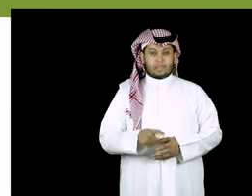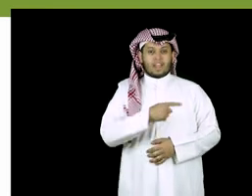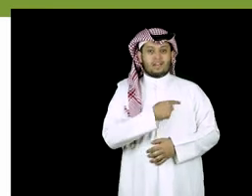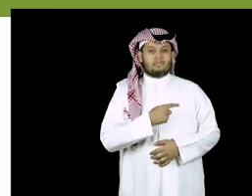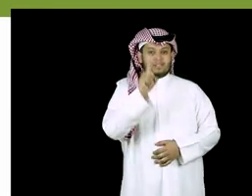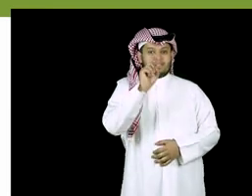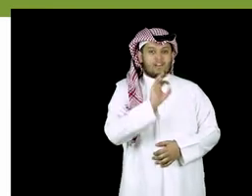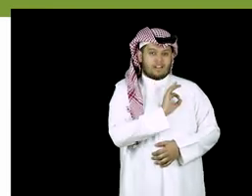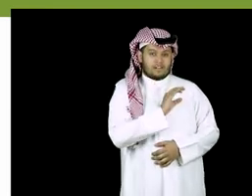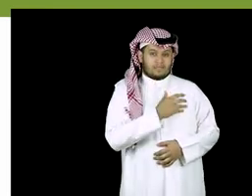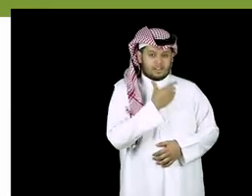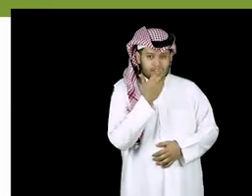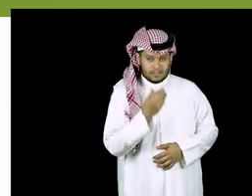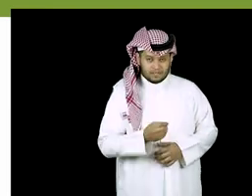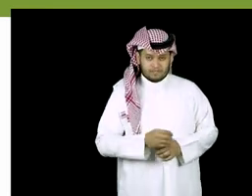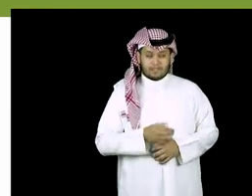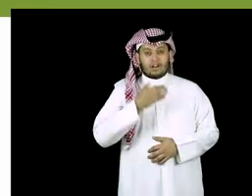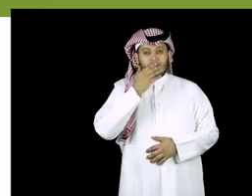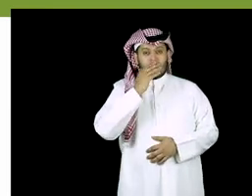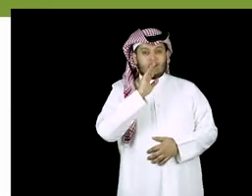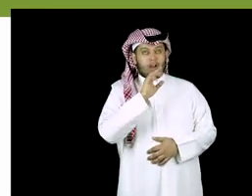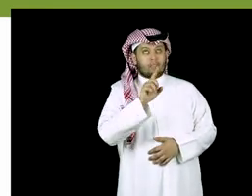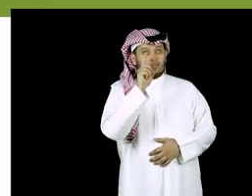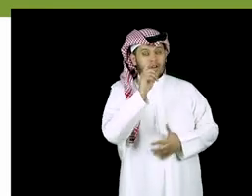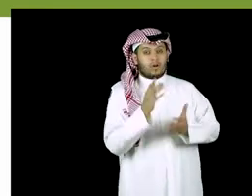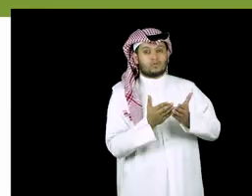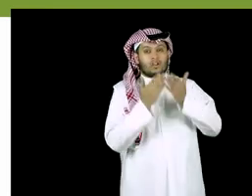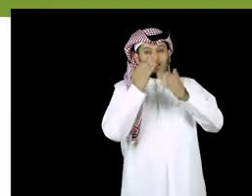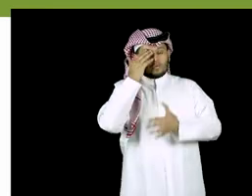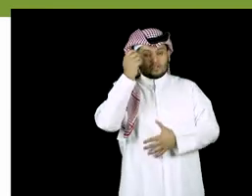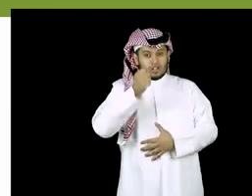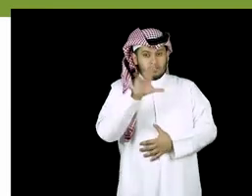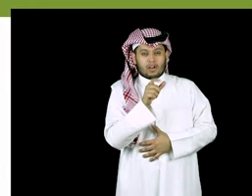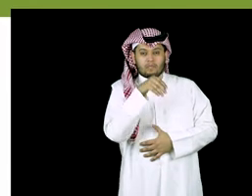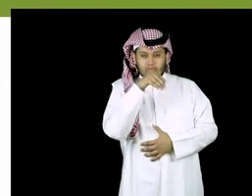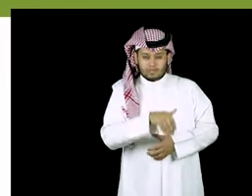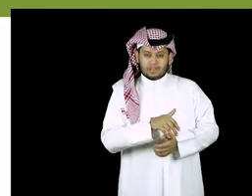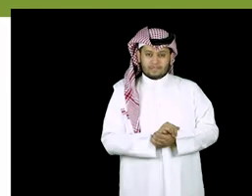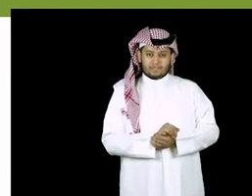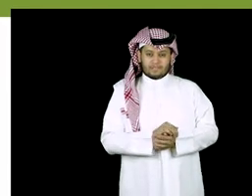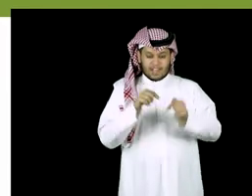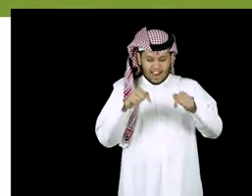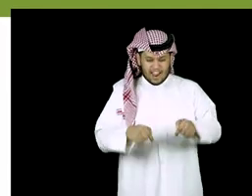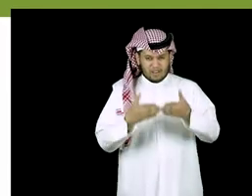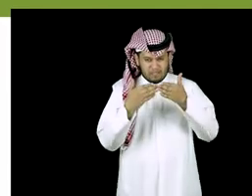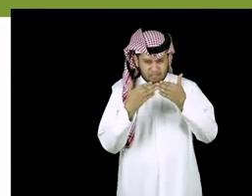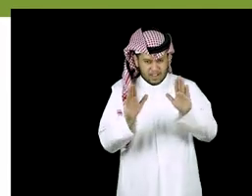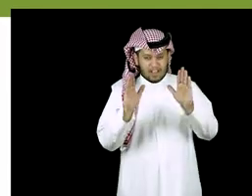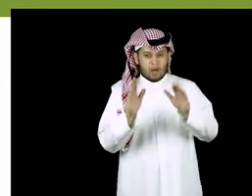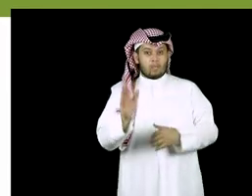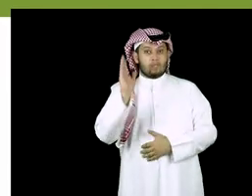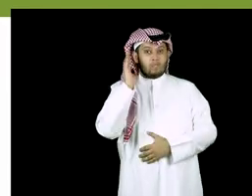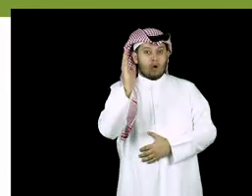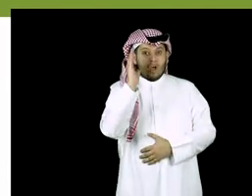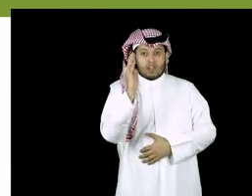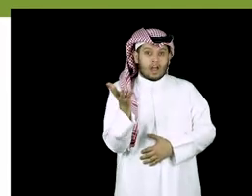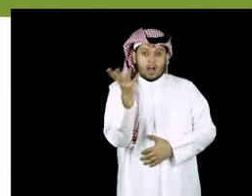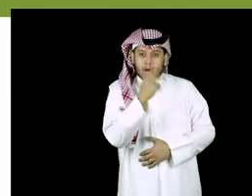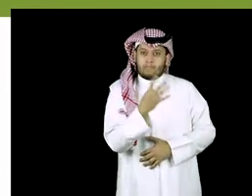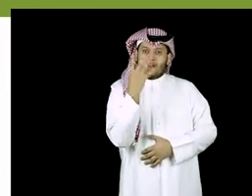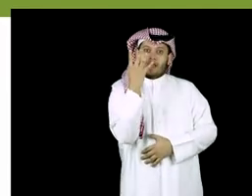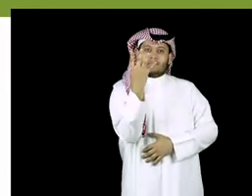بسم الله الرحمن الرحيم، والحمد لله والصلاة والسلام على رسول الله. نبدأ الآن في المحاضرة